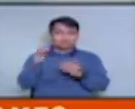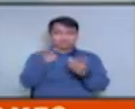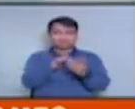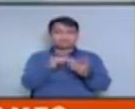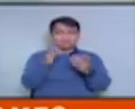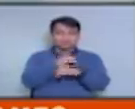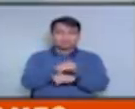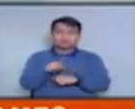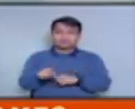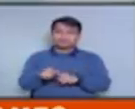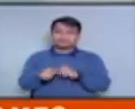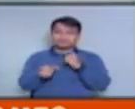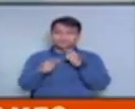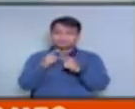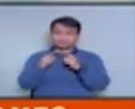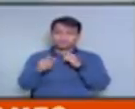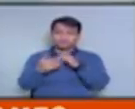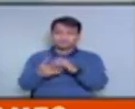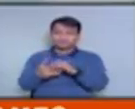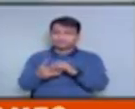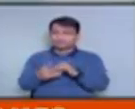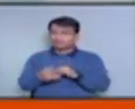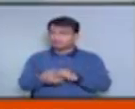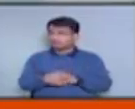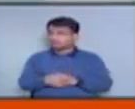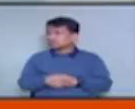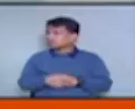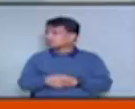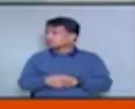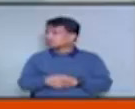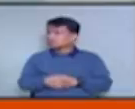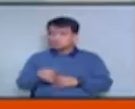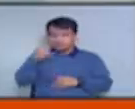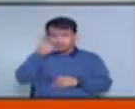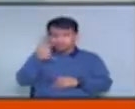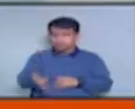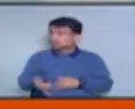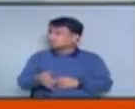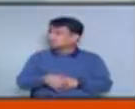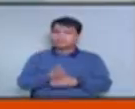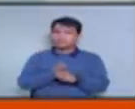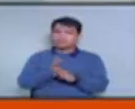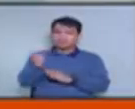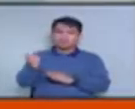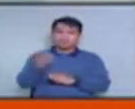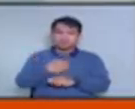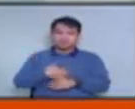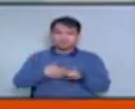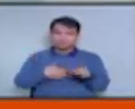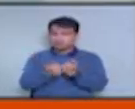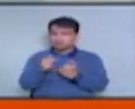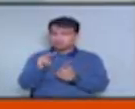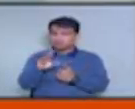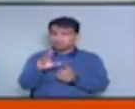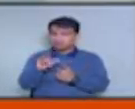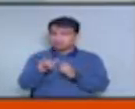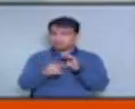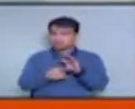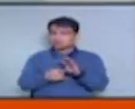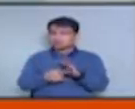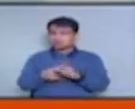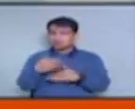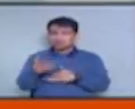sir. Sige po, kakausapin po natin siya. Sa ngayon po, hindi niya sinasagot, pero pwede naman tayo, sir, magsumbong sa agency para yung